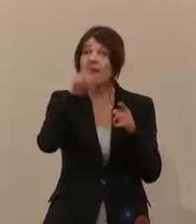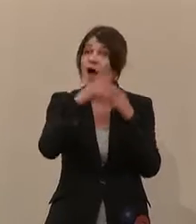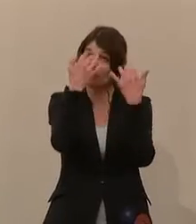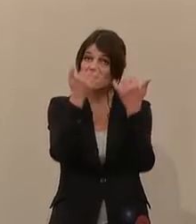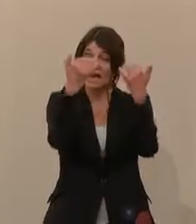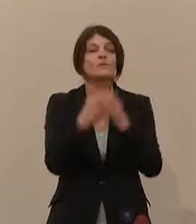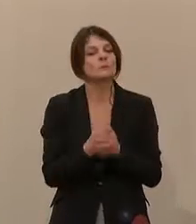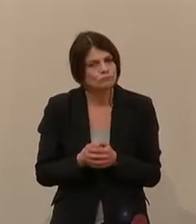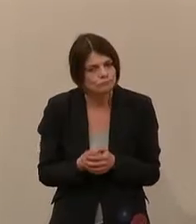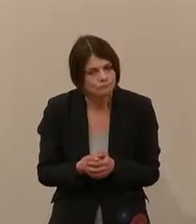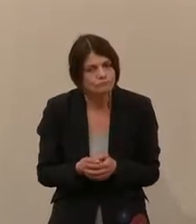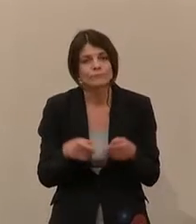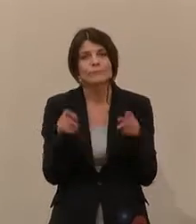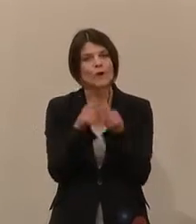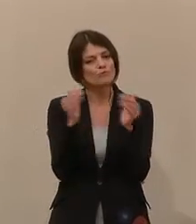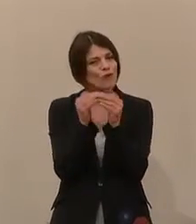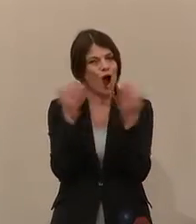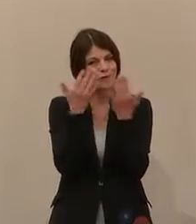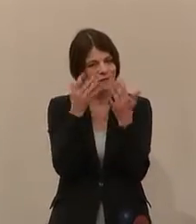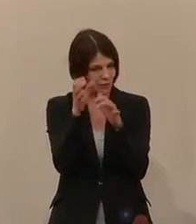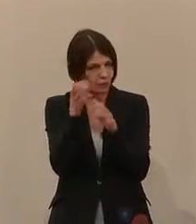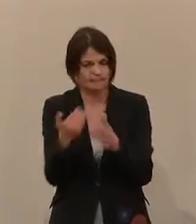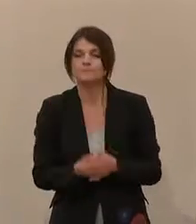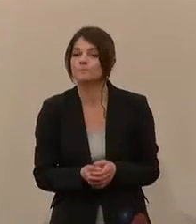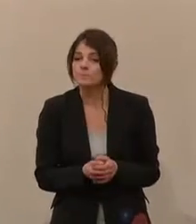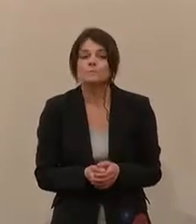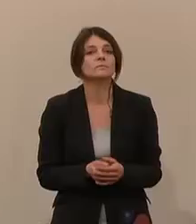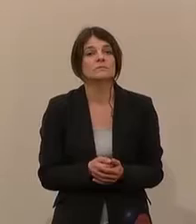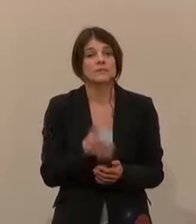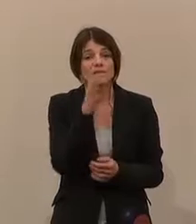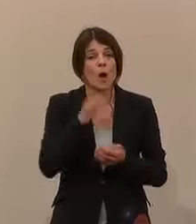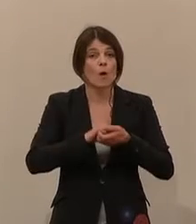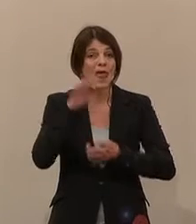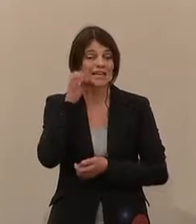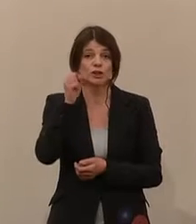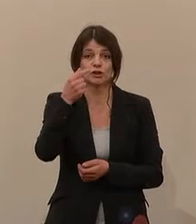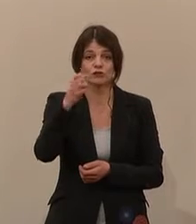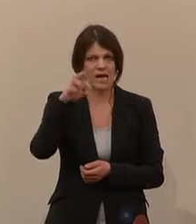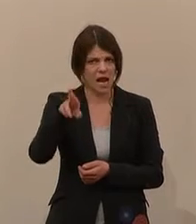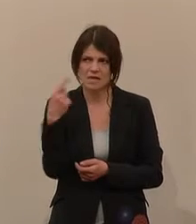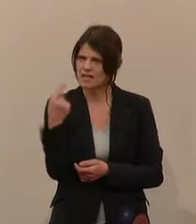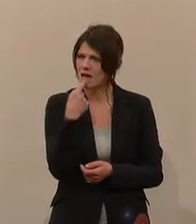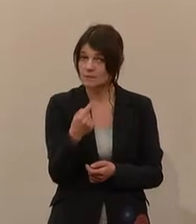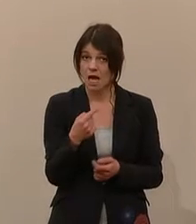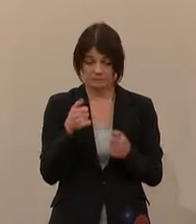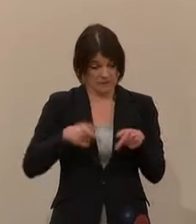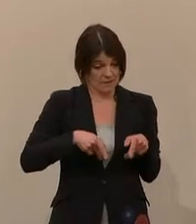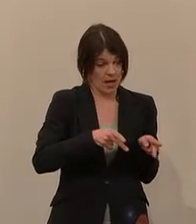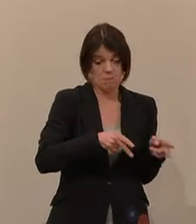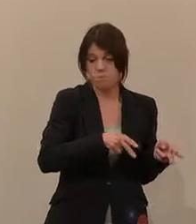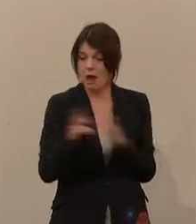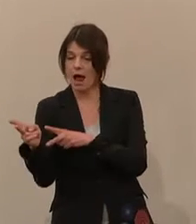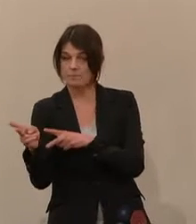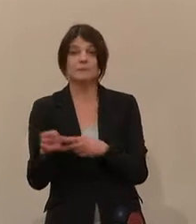Galerie und vor den Fernsehschirmen. Die Frau Kollegin Steger hat vorher gesprochen von einer Wende im